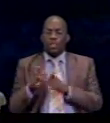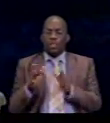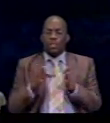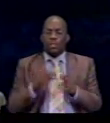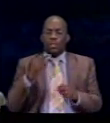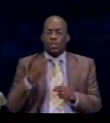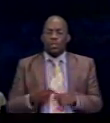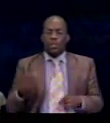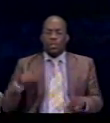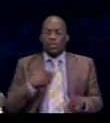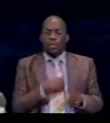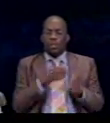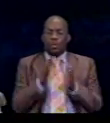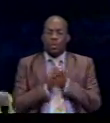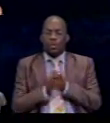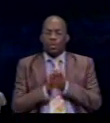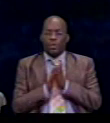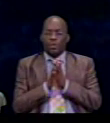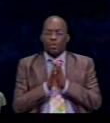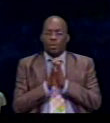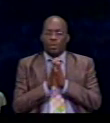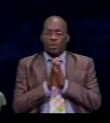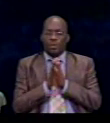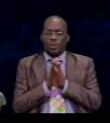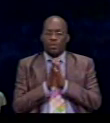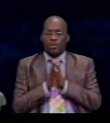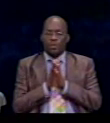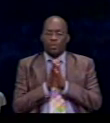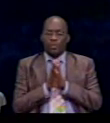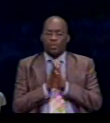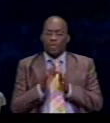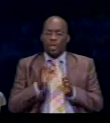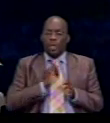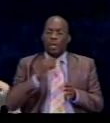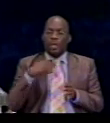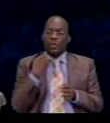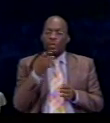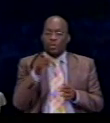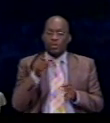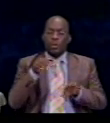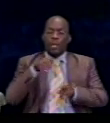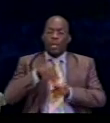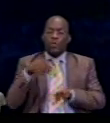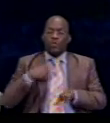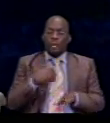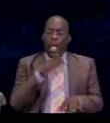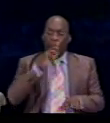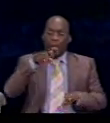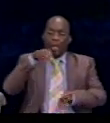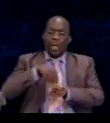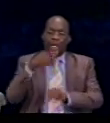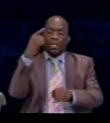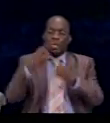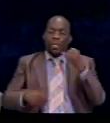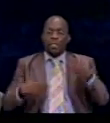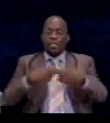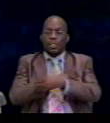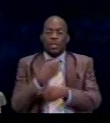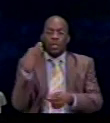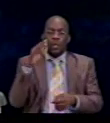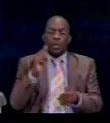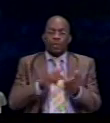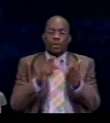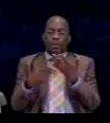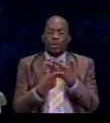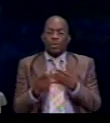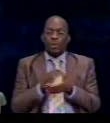we pray. Je vous avais dit que nous sommes au dernier jour de la croisade. I told you we are at the last day of the crusade. Et vous savez que le dernier